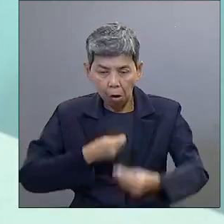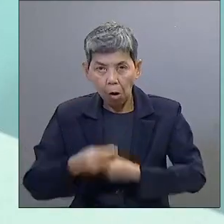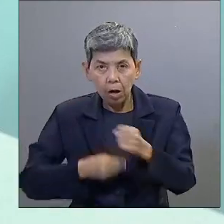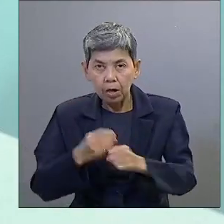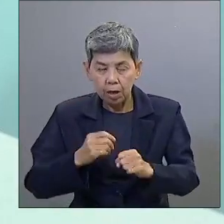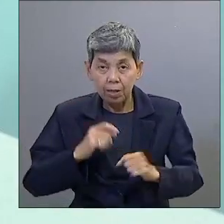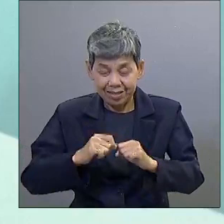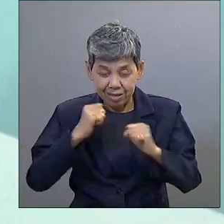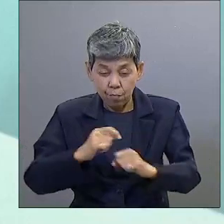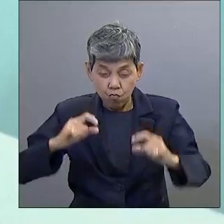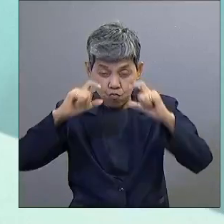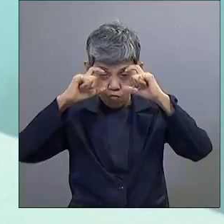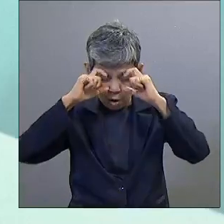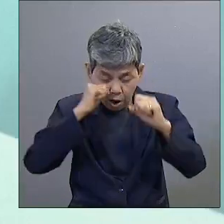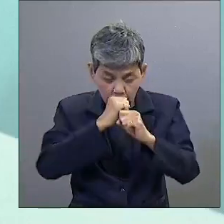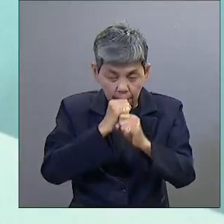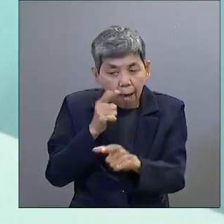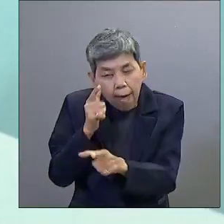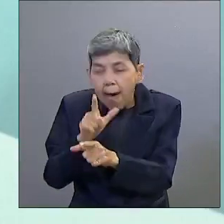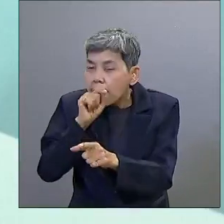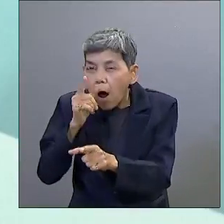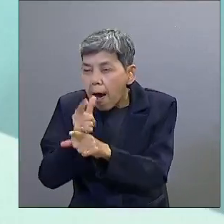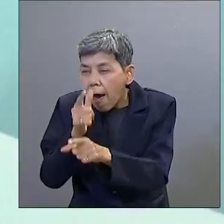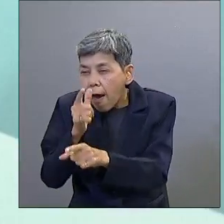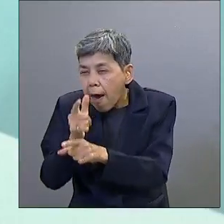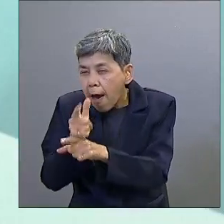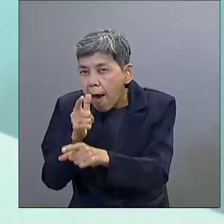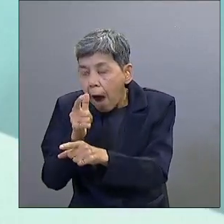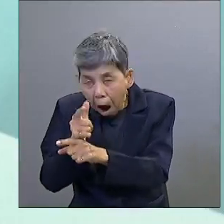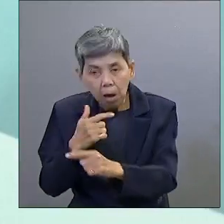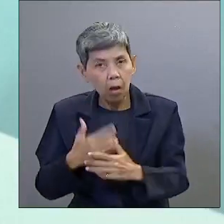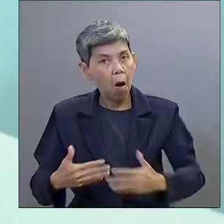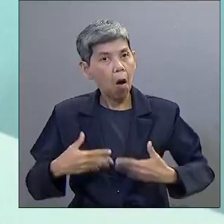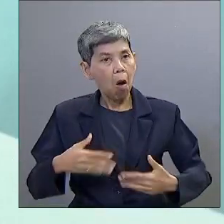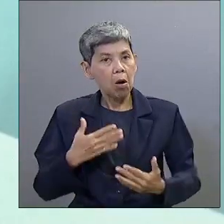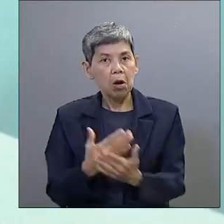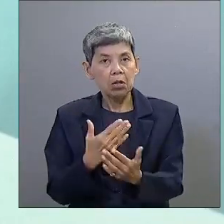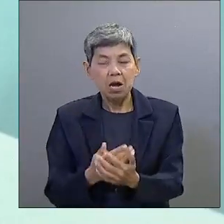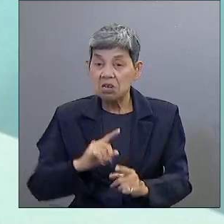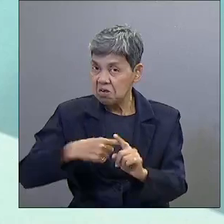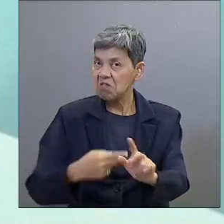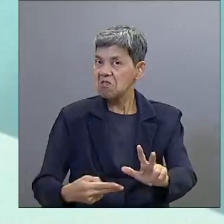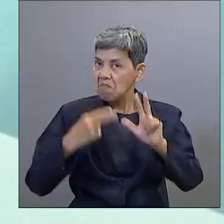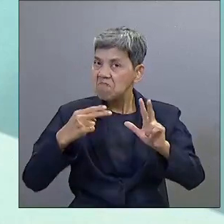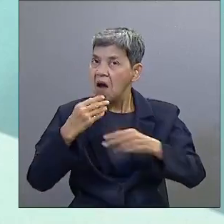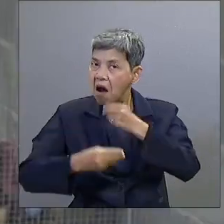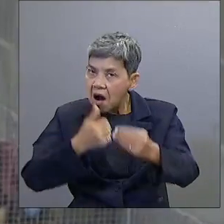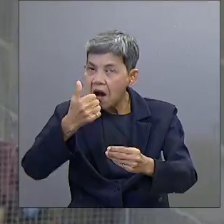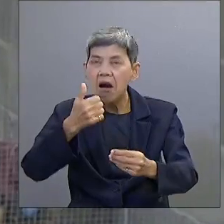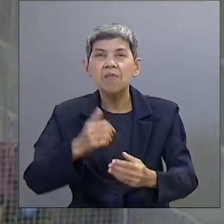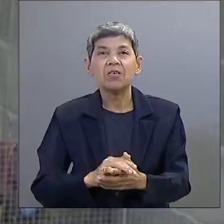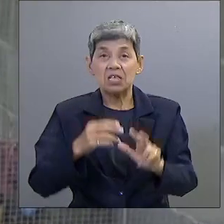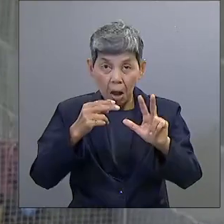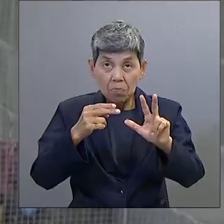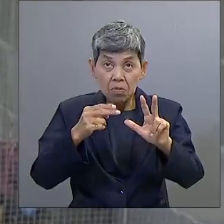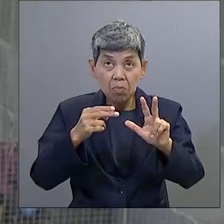แว่นรายหนึ่งคุณผู้ชมเขามาเลี้ยงนกเลิฟเบิร์ดอันแสนน่ารักได้รายได้เดือนละ 30,000 บาทค่ะ